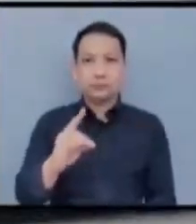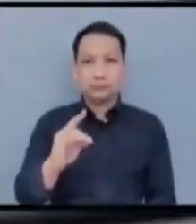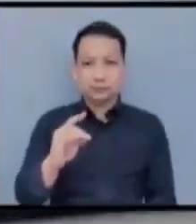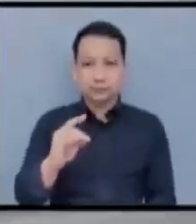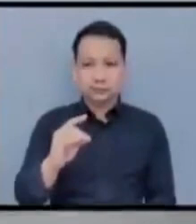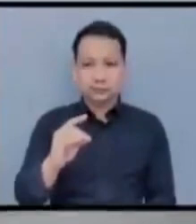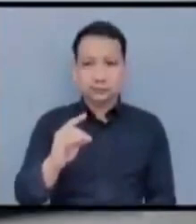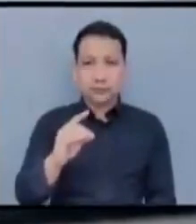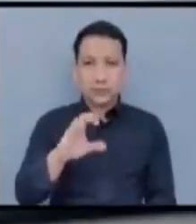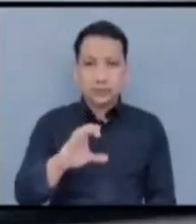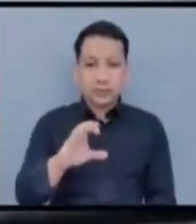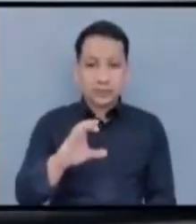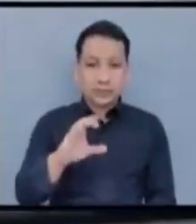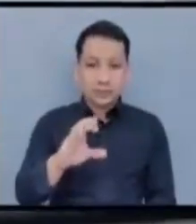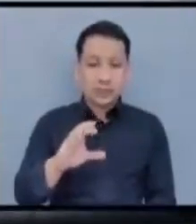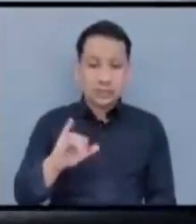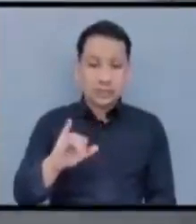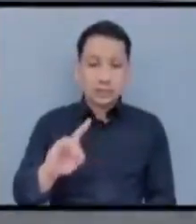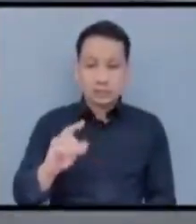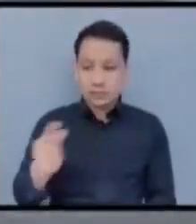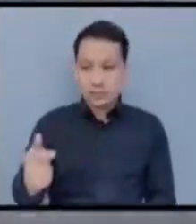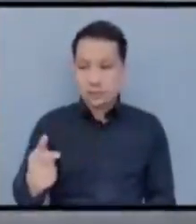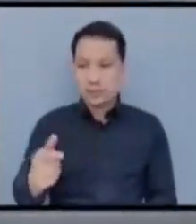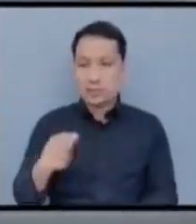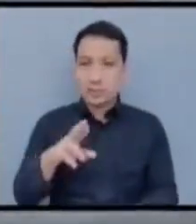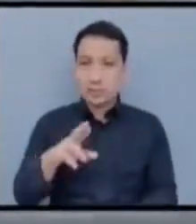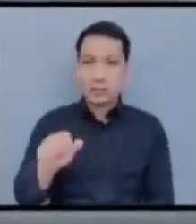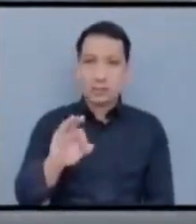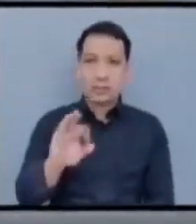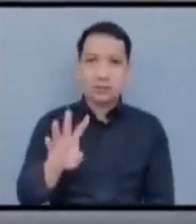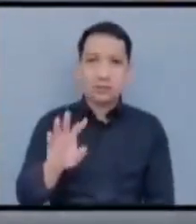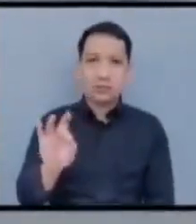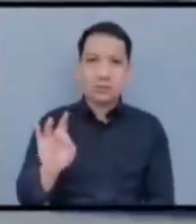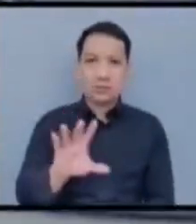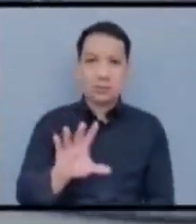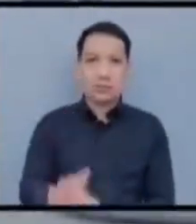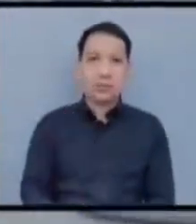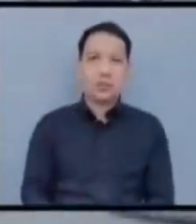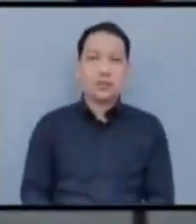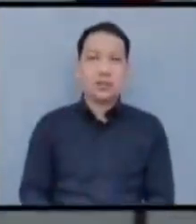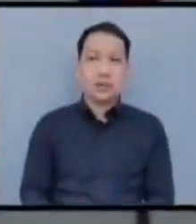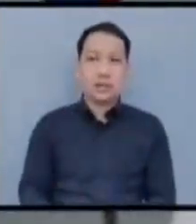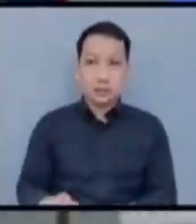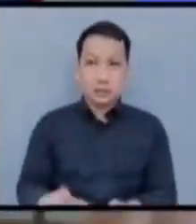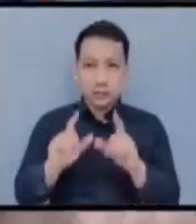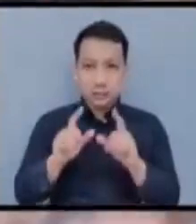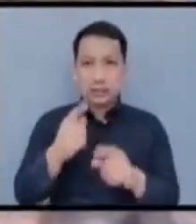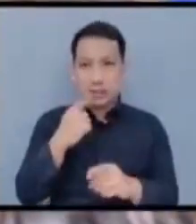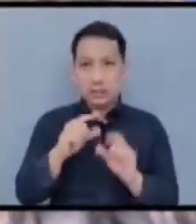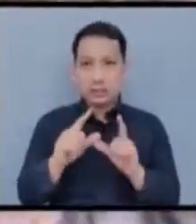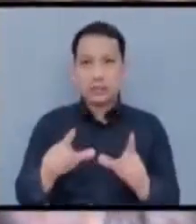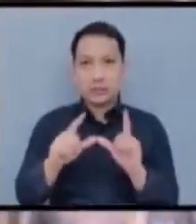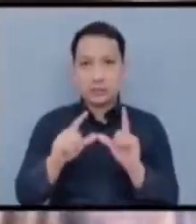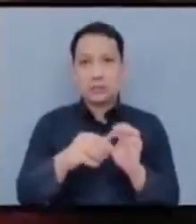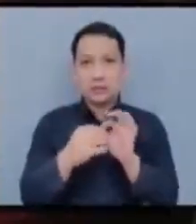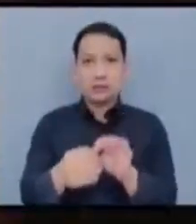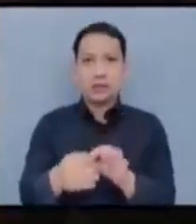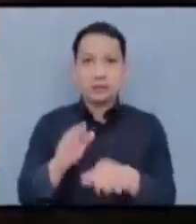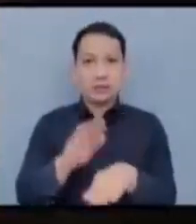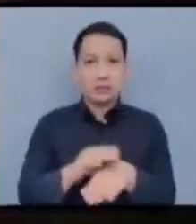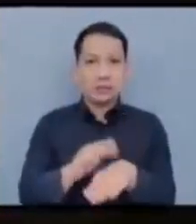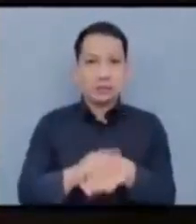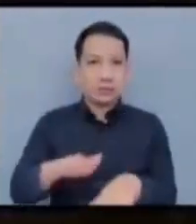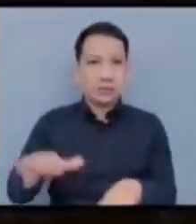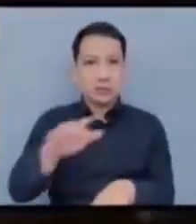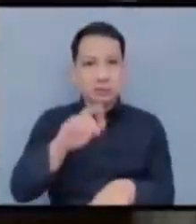kasong paglabag sa RA 9485 o Anti-Red Tape Act of 2007. Paalala nito gadi sa publiko,